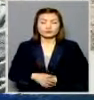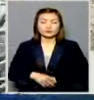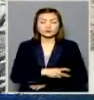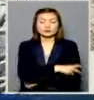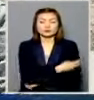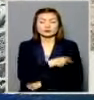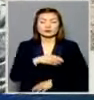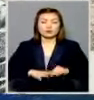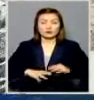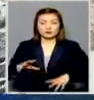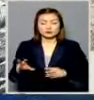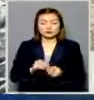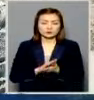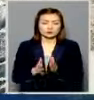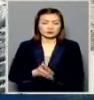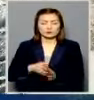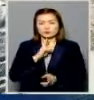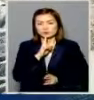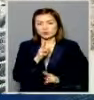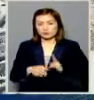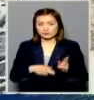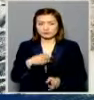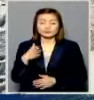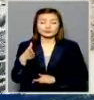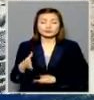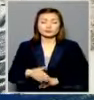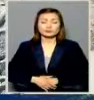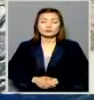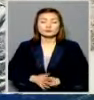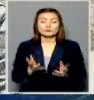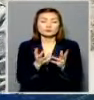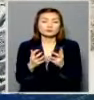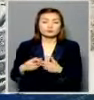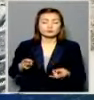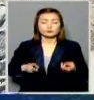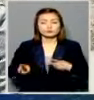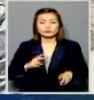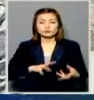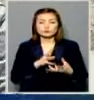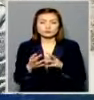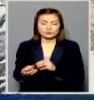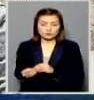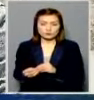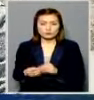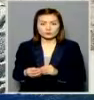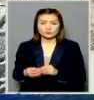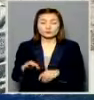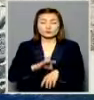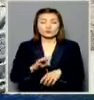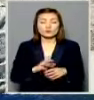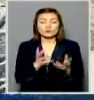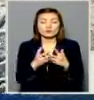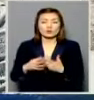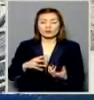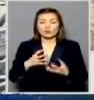ветеринария мамандарымен акча саттырып, сол алдағы уақытта осының сандарын өлген малдың санын, ауырып жатқан малдың